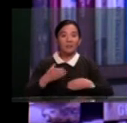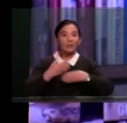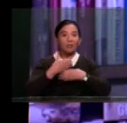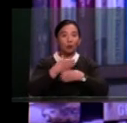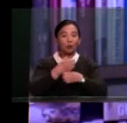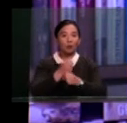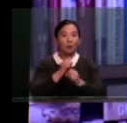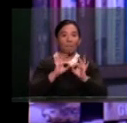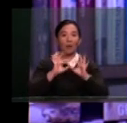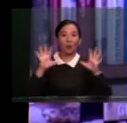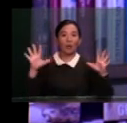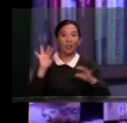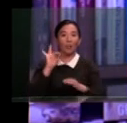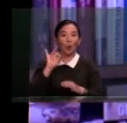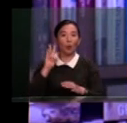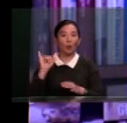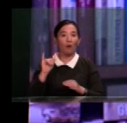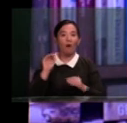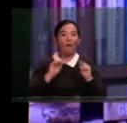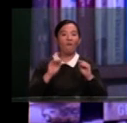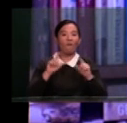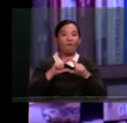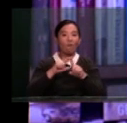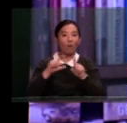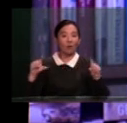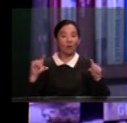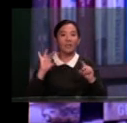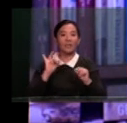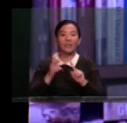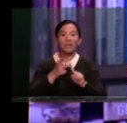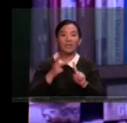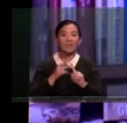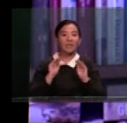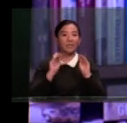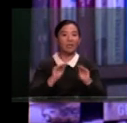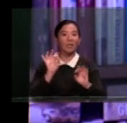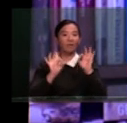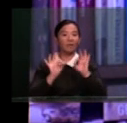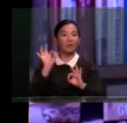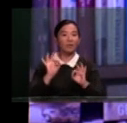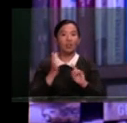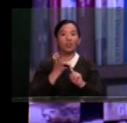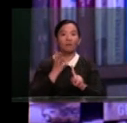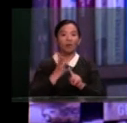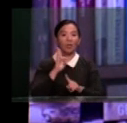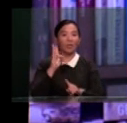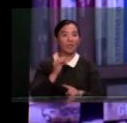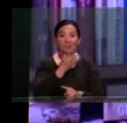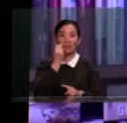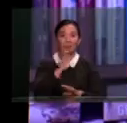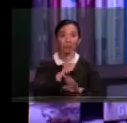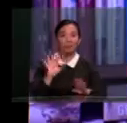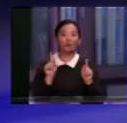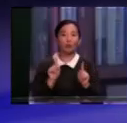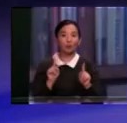сокращенную молекулярно-ионную форму. Третье – расставить коэффициенты. Четвертое. Не забыть о